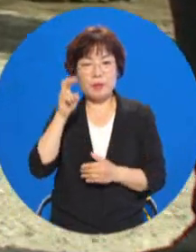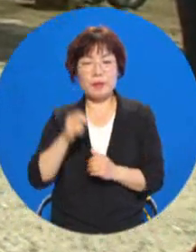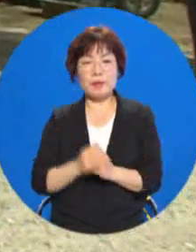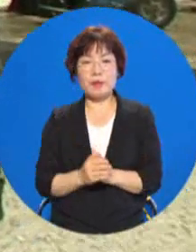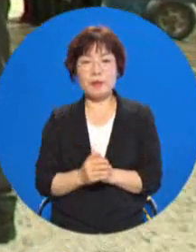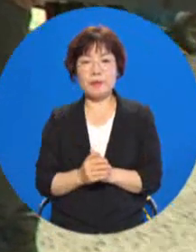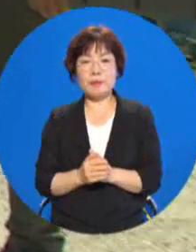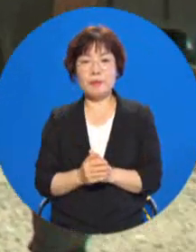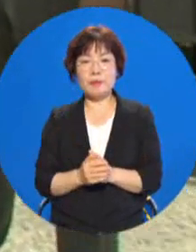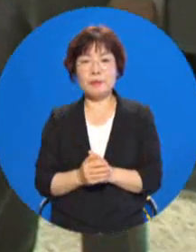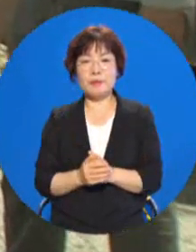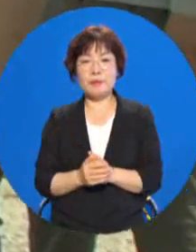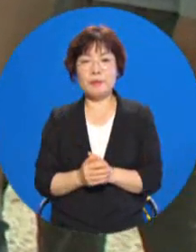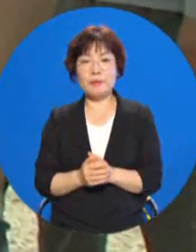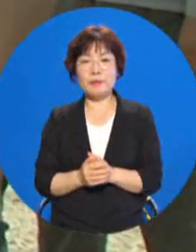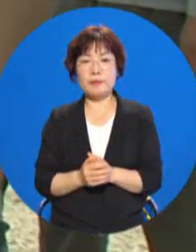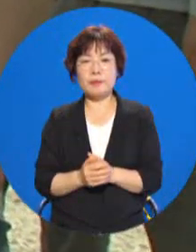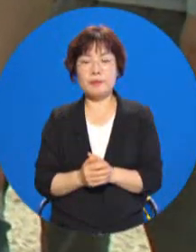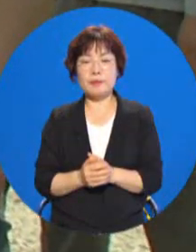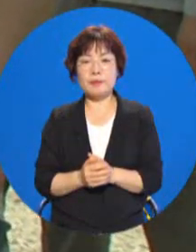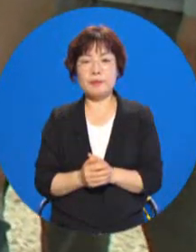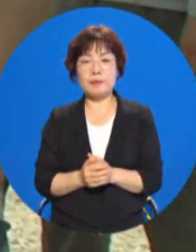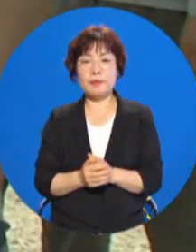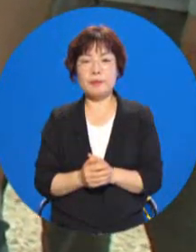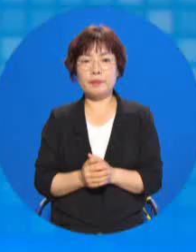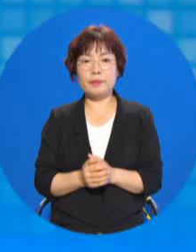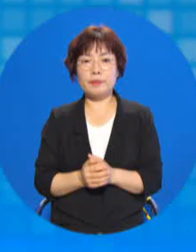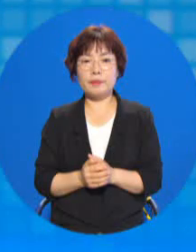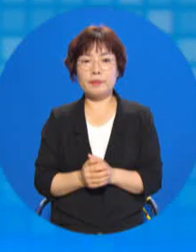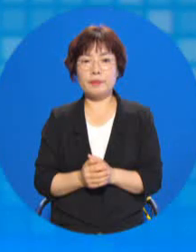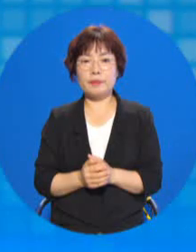있습니다. MBC 뉴스 이재환입니다.